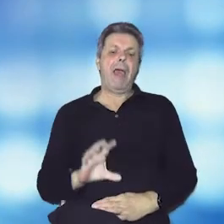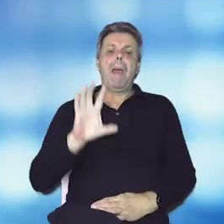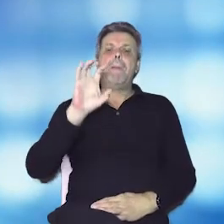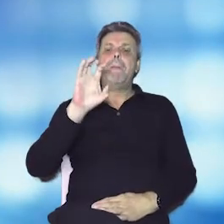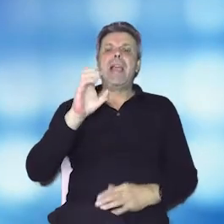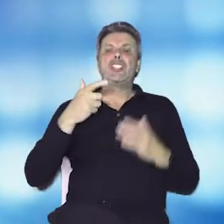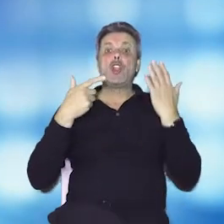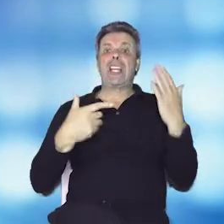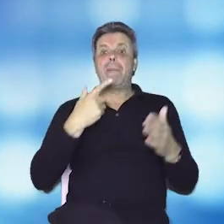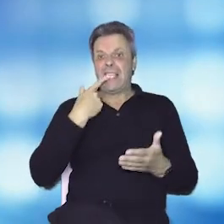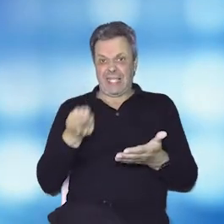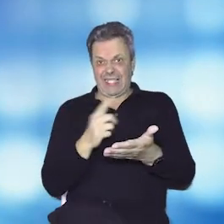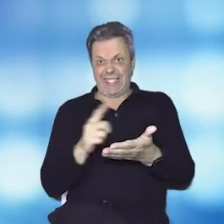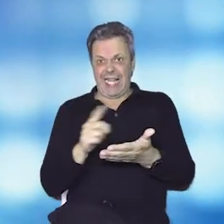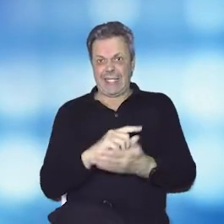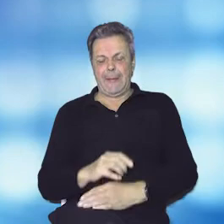570 stranica.